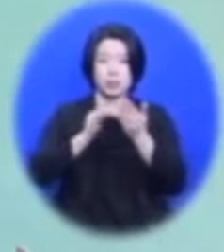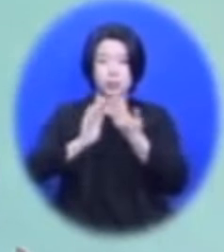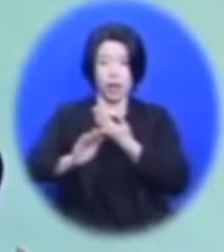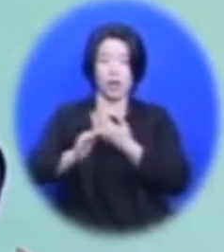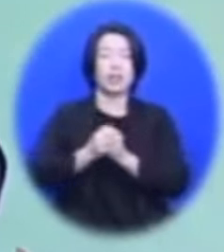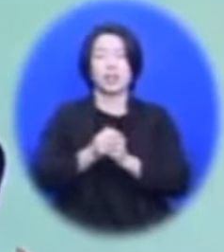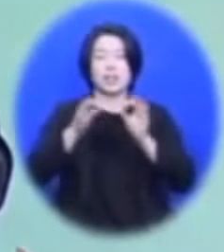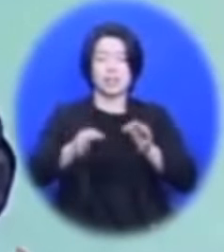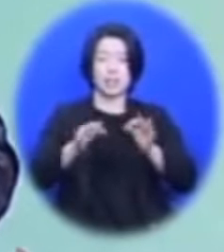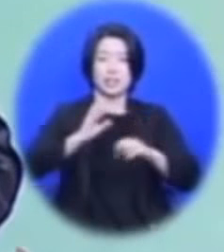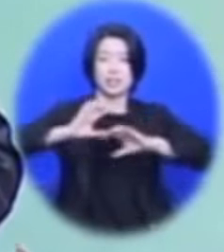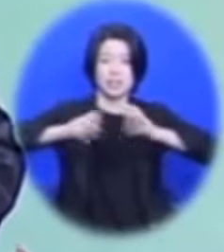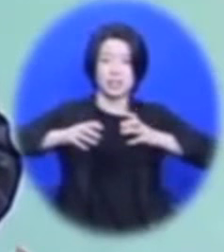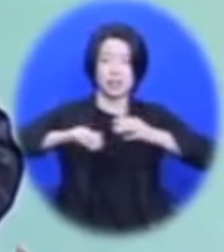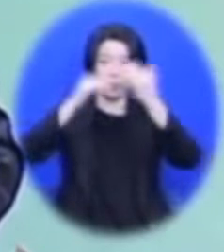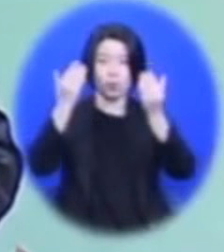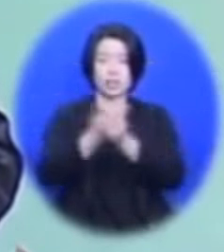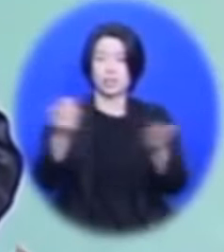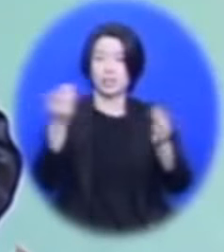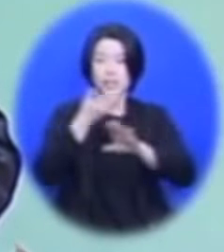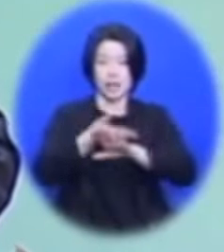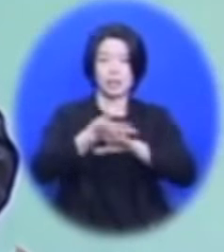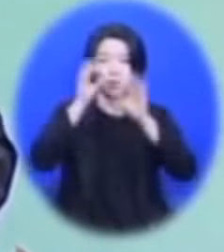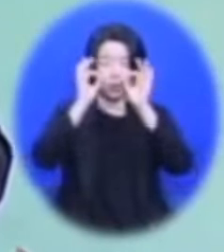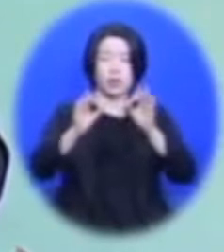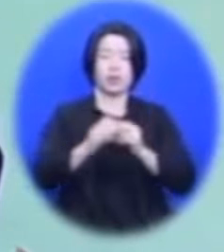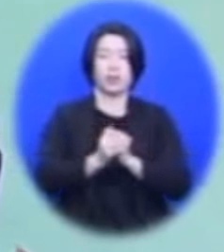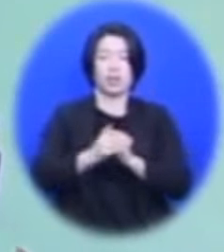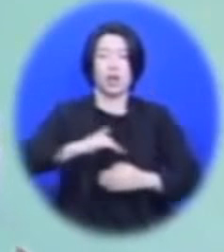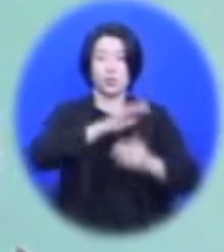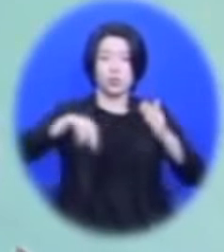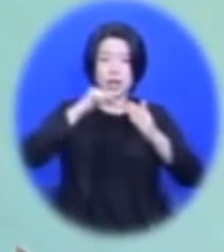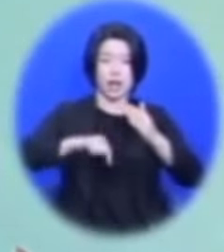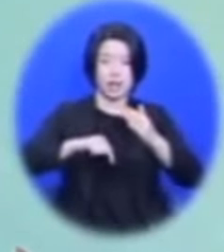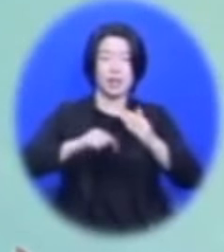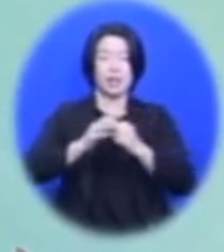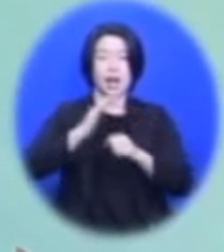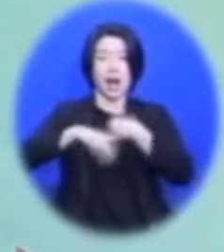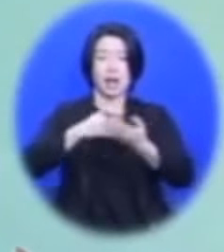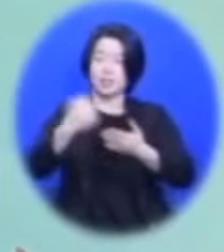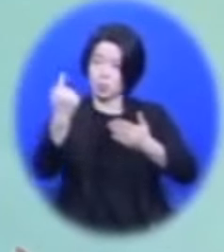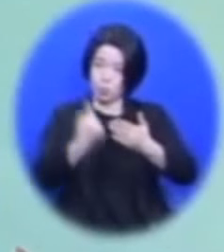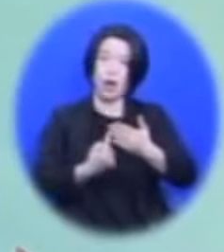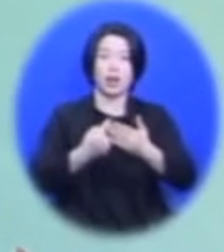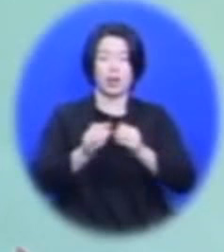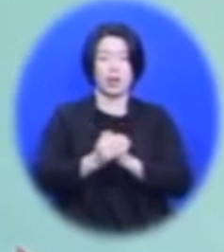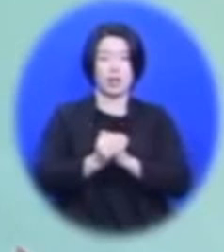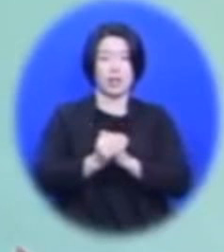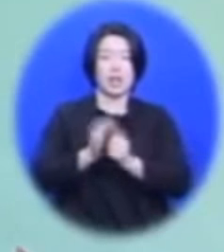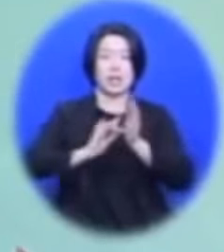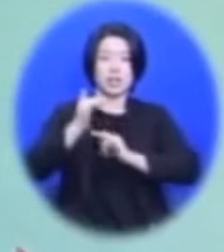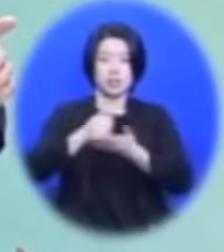이제는 세상이 완전히 달리 보이는 겁니다. 우리 안에 하나님이 오셨어요.